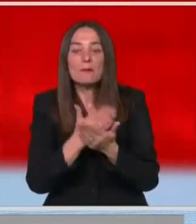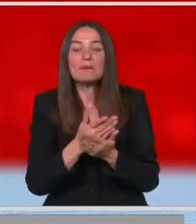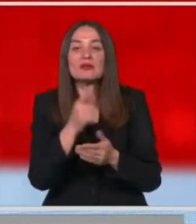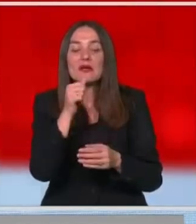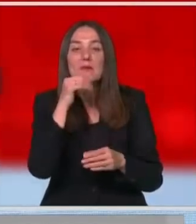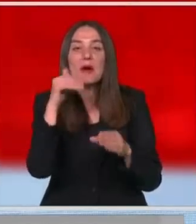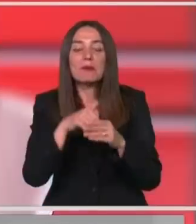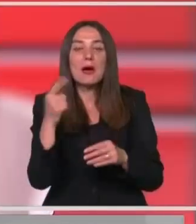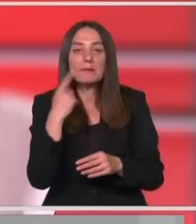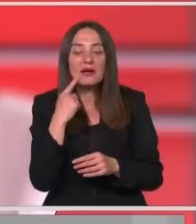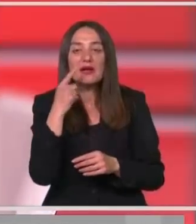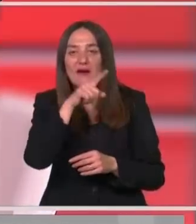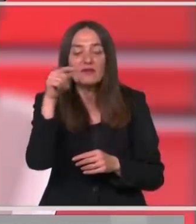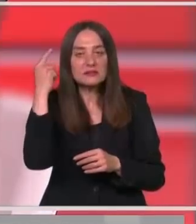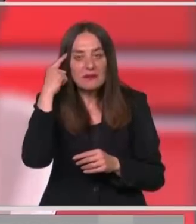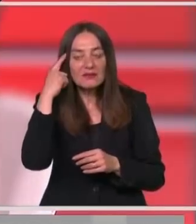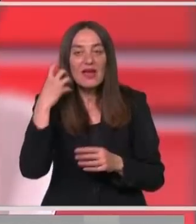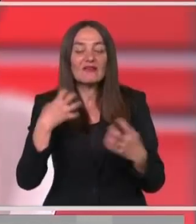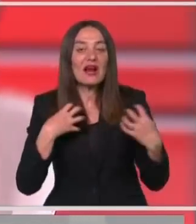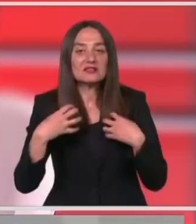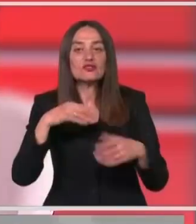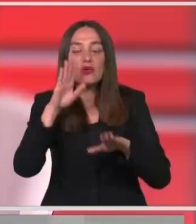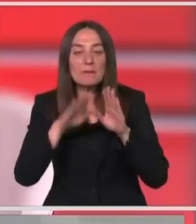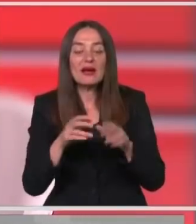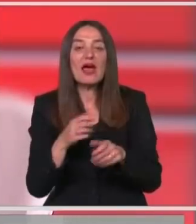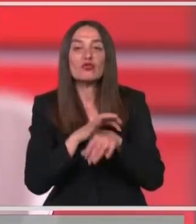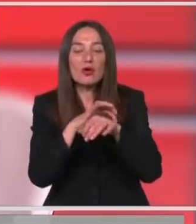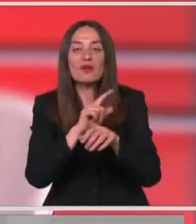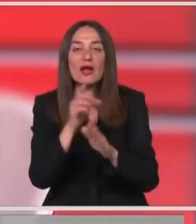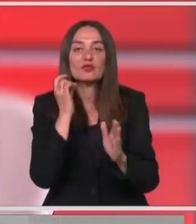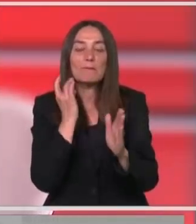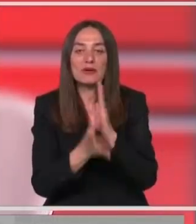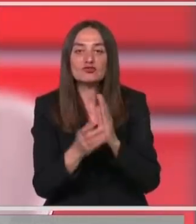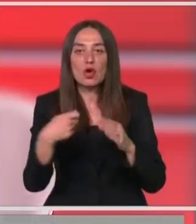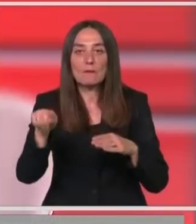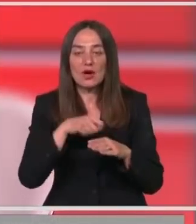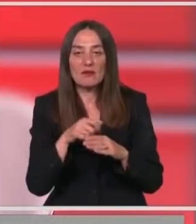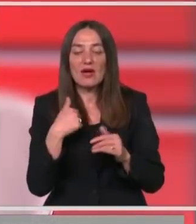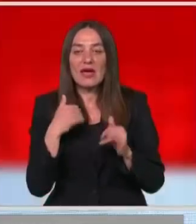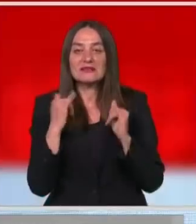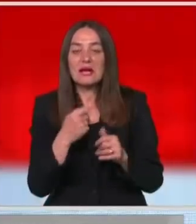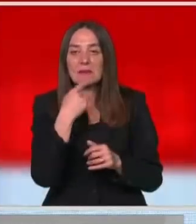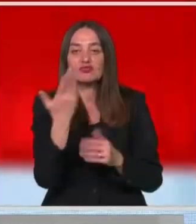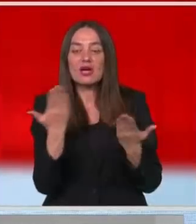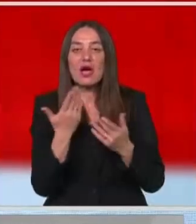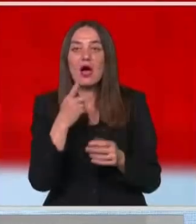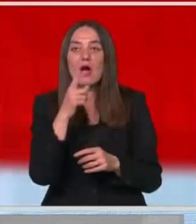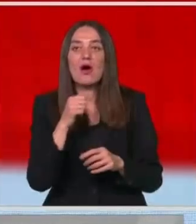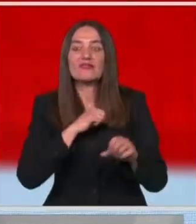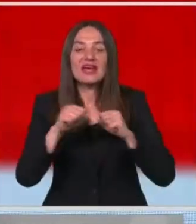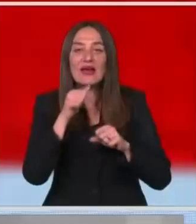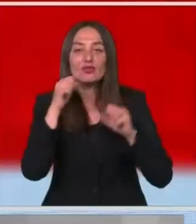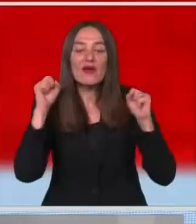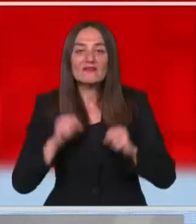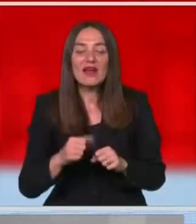suštinska prilika da ostavimo ovo. Dakle, vi smatrate da bi drastičnije mere dovele do bržeg oporavka? Ja sad pričam kao Slobodan Đinović, direktor i vlasnik